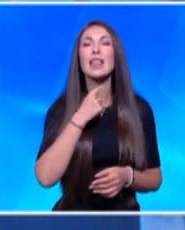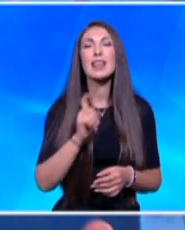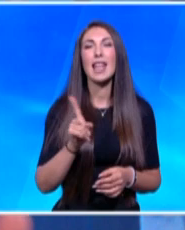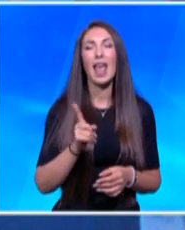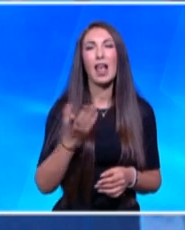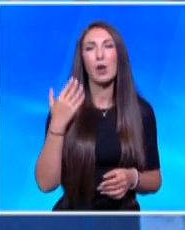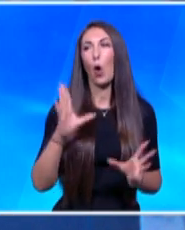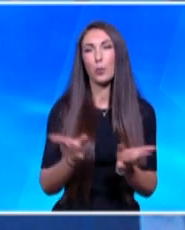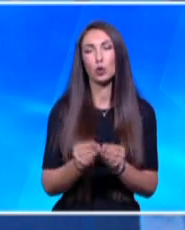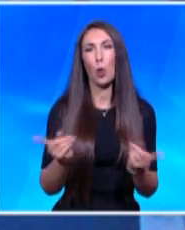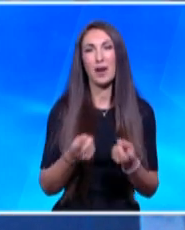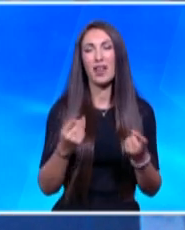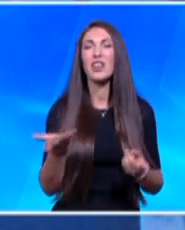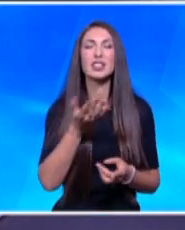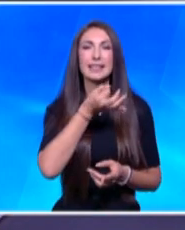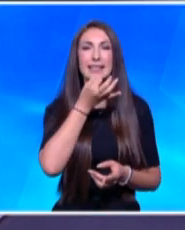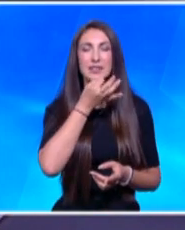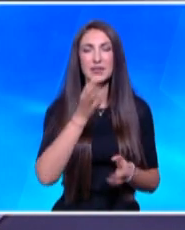непреглъщаемото общо управление.